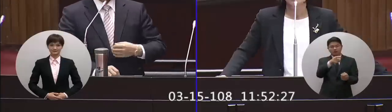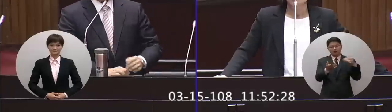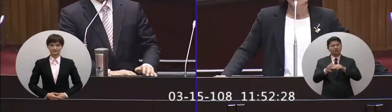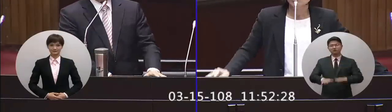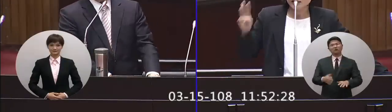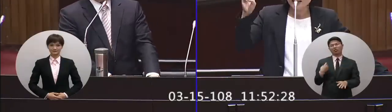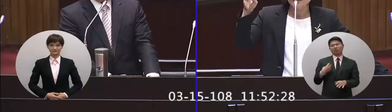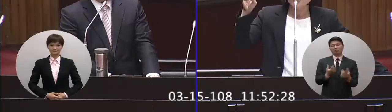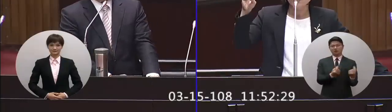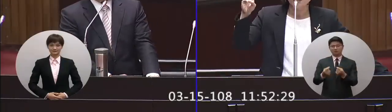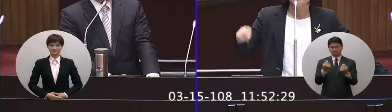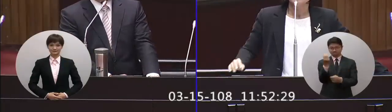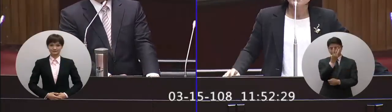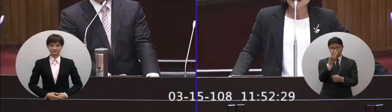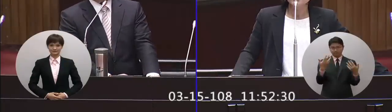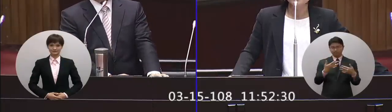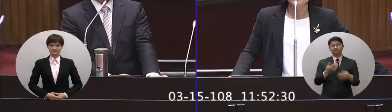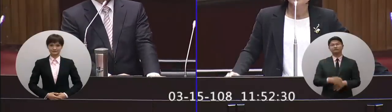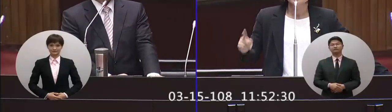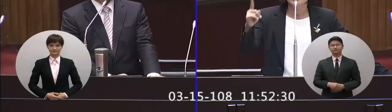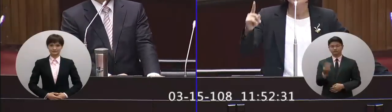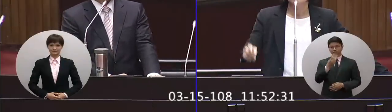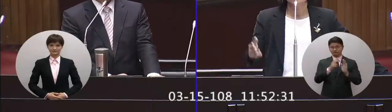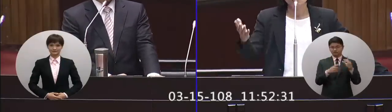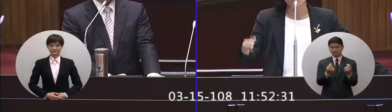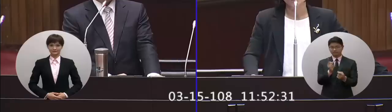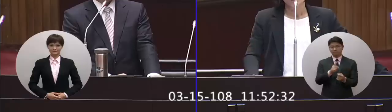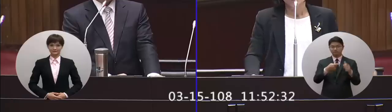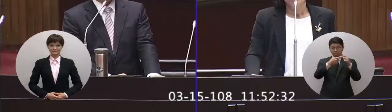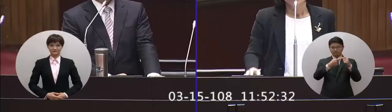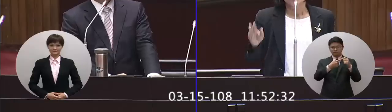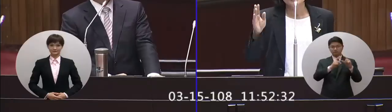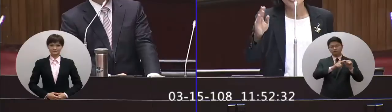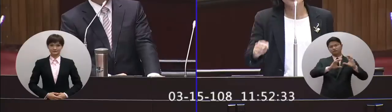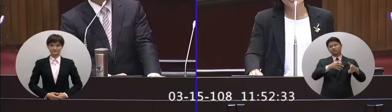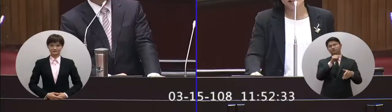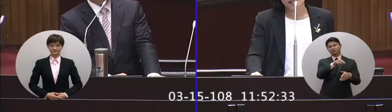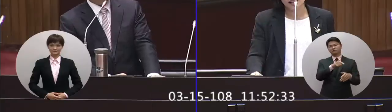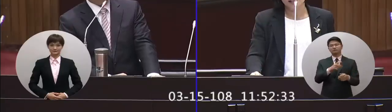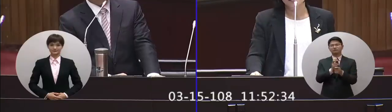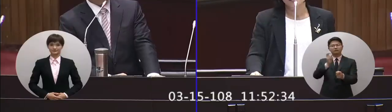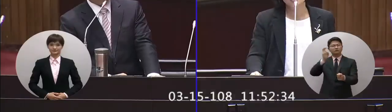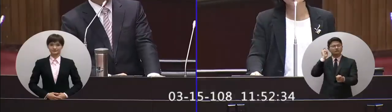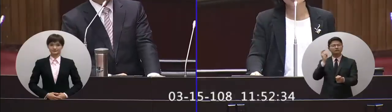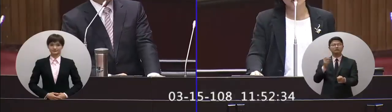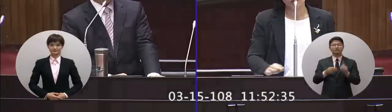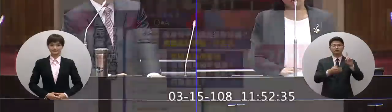全一样。我举三个例子就好，三个例子。第一个，中国。我们在